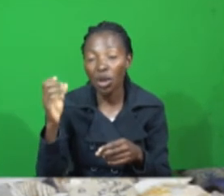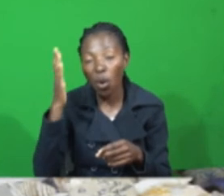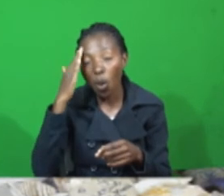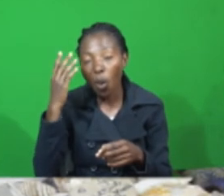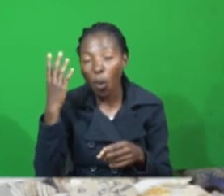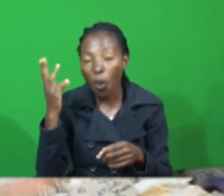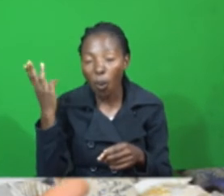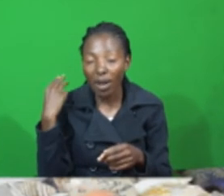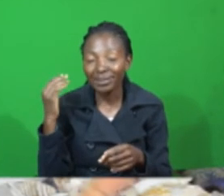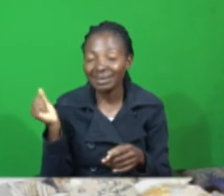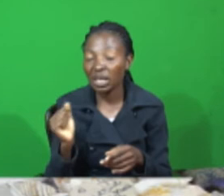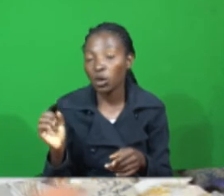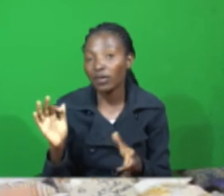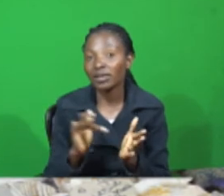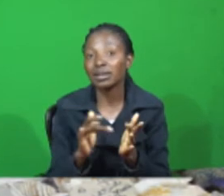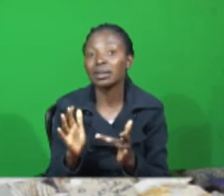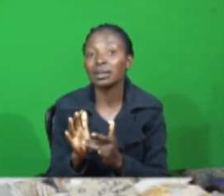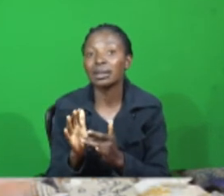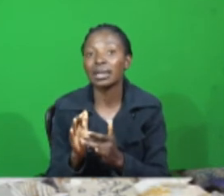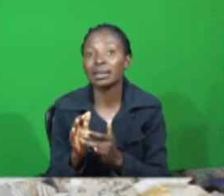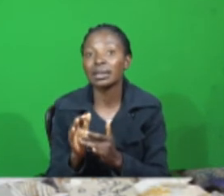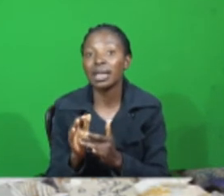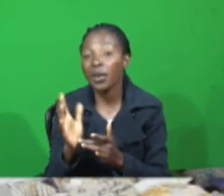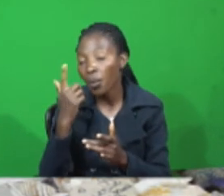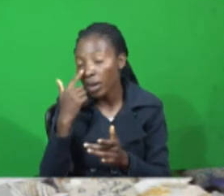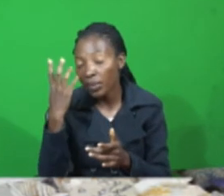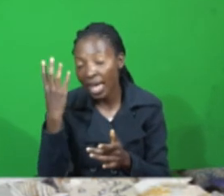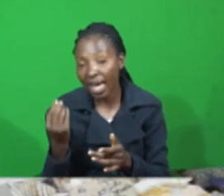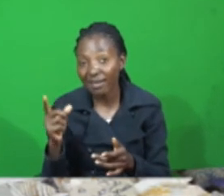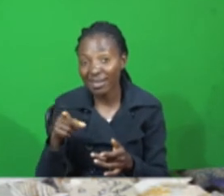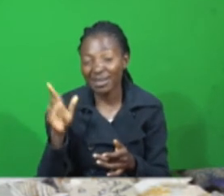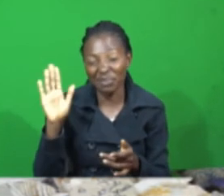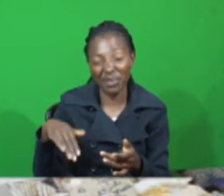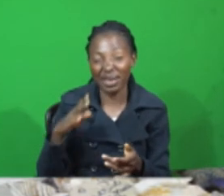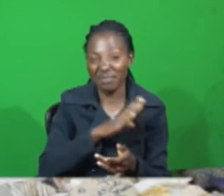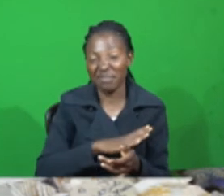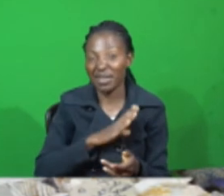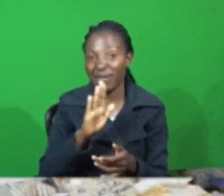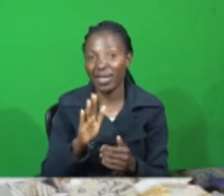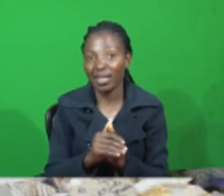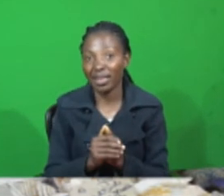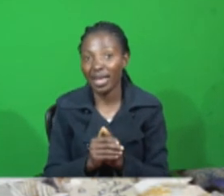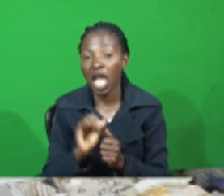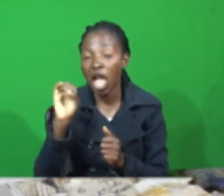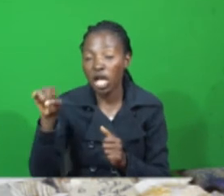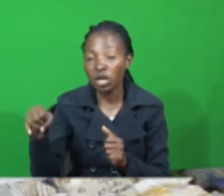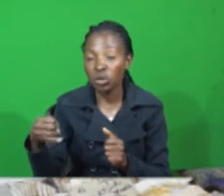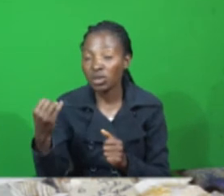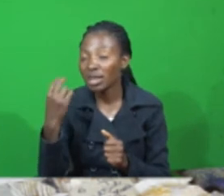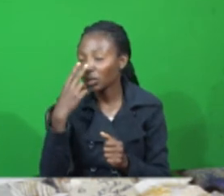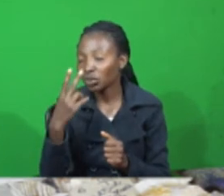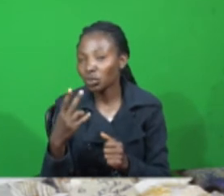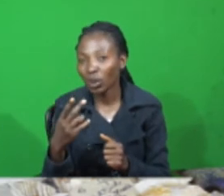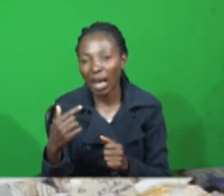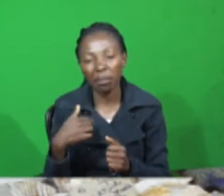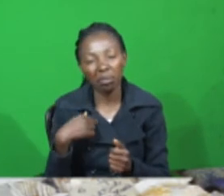But pfungwa ndoda kuti muchiona pamboitwa hunhu unosemesa wakadai. Mm-hmm. Judha aona zveshuwa